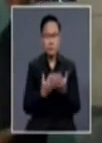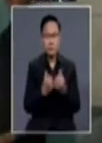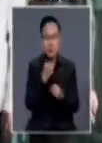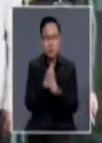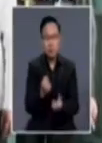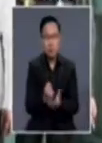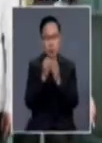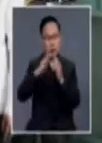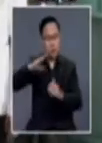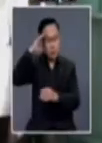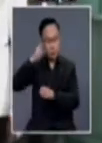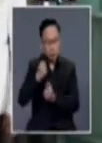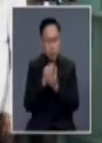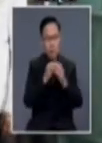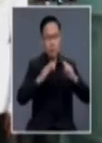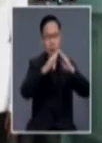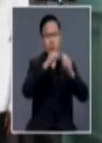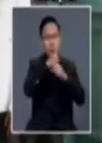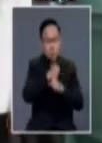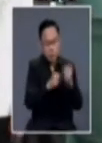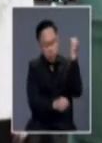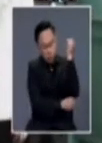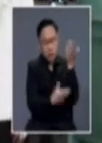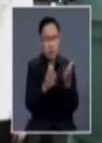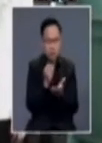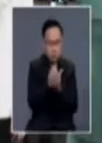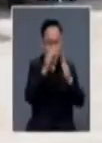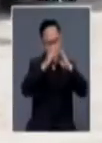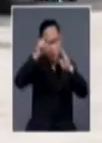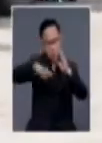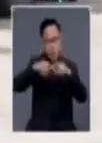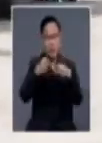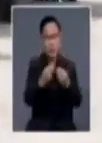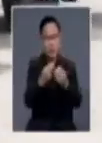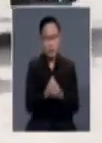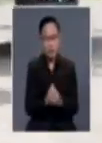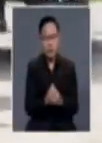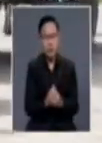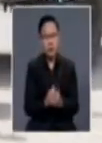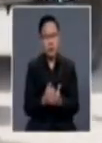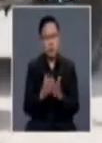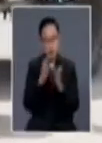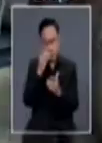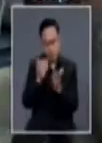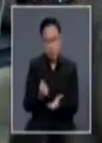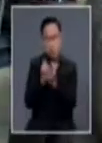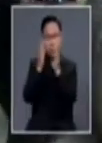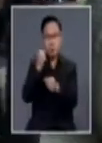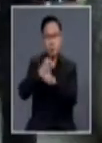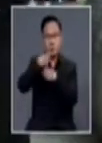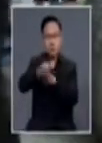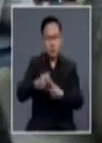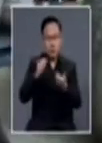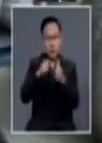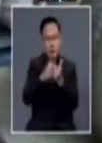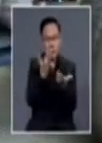ระปรมินทรมหาภูมิพลอดุลยเดชบรมนาถบพิตรการช่วยเหลือเกษตรกรเนื่องจากราคาข้าวในประเทศตกต่